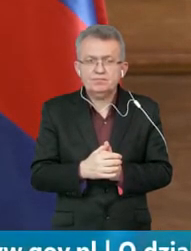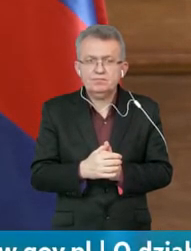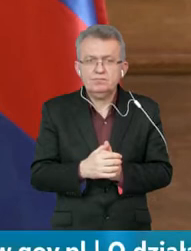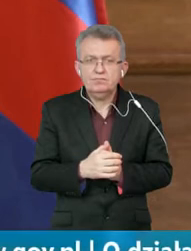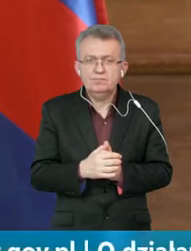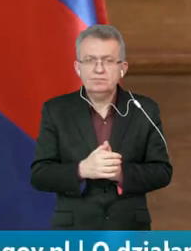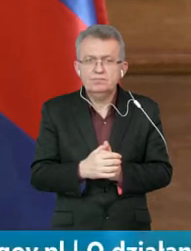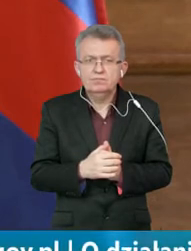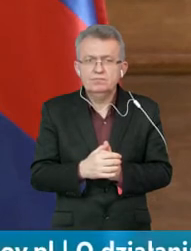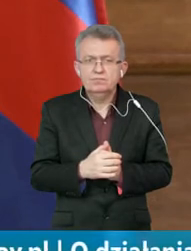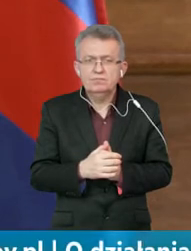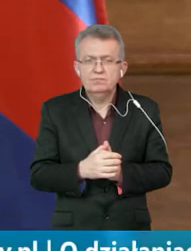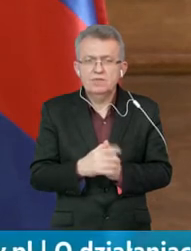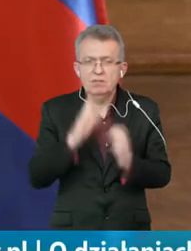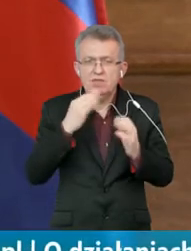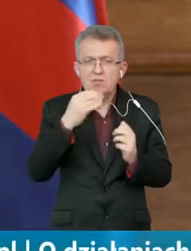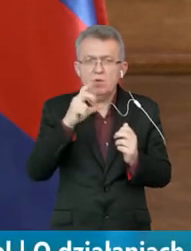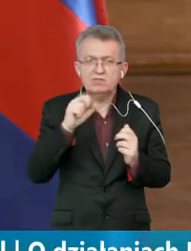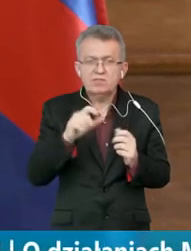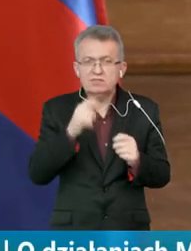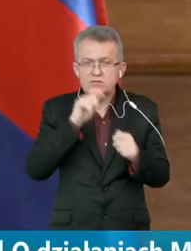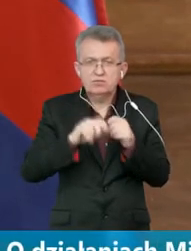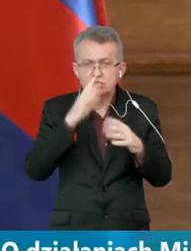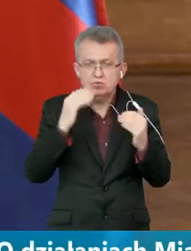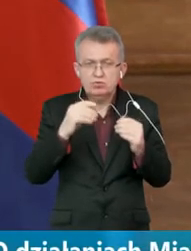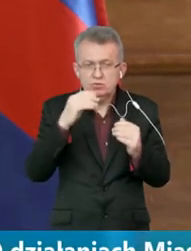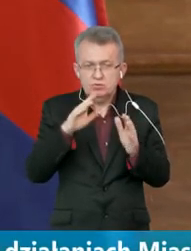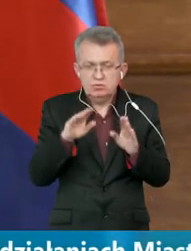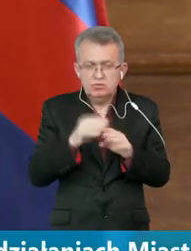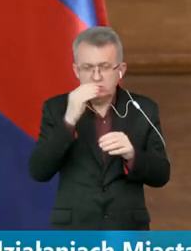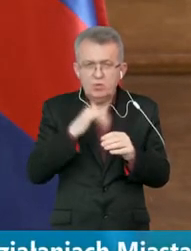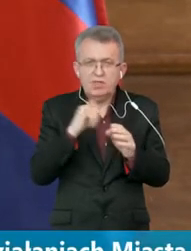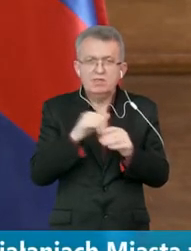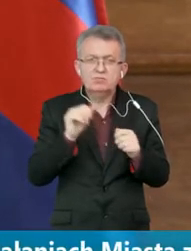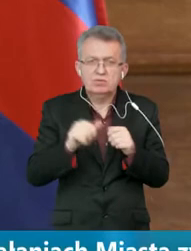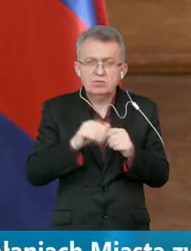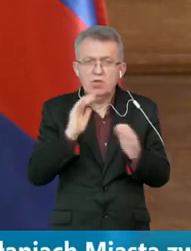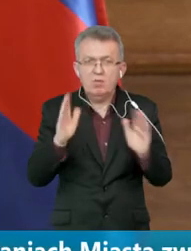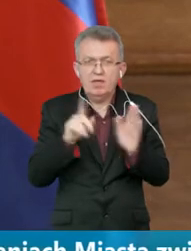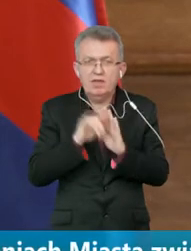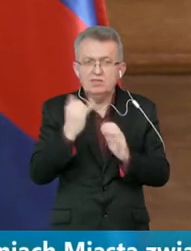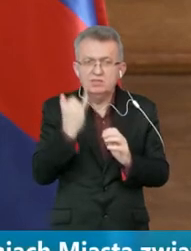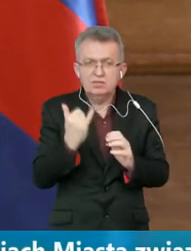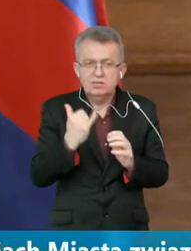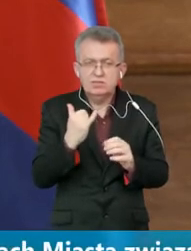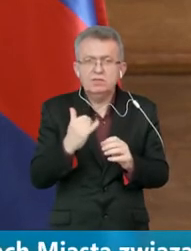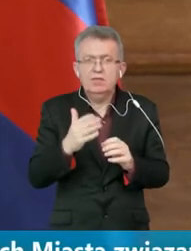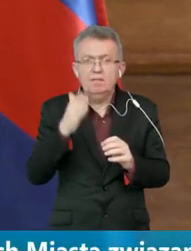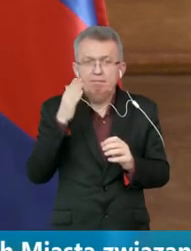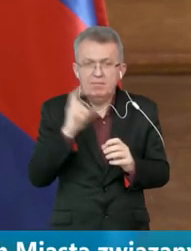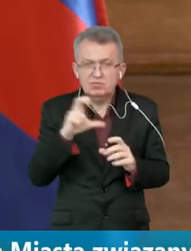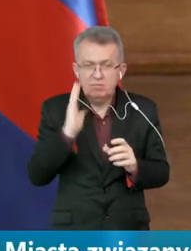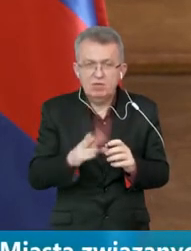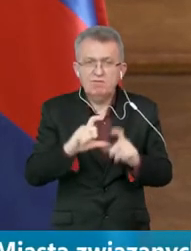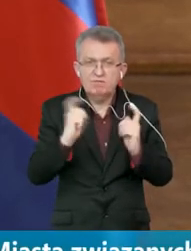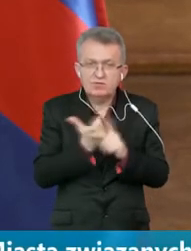Pani Małgorzata. Dzień dobry. Czy w związku z zamknięciem żłobków i przedszkoli i zapewnieniem opieki dla dzieci pracowników służb będą czynne wszystkie,